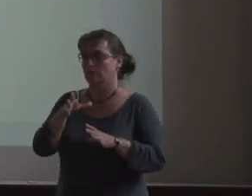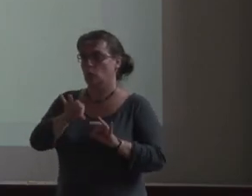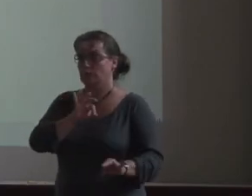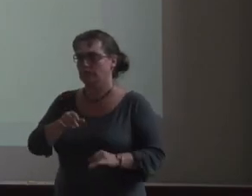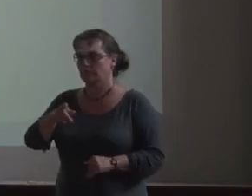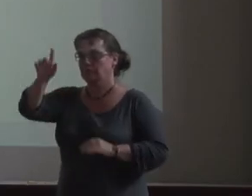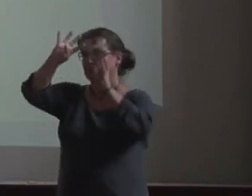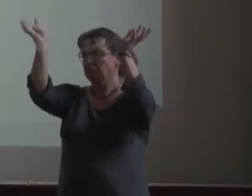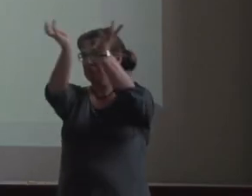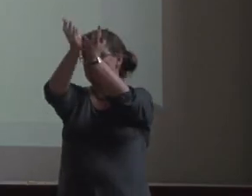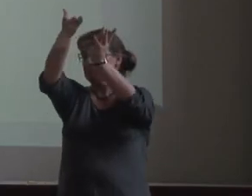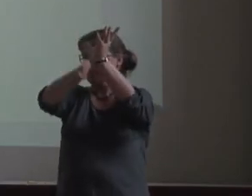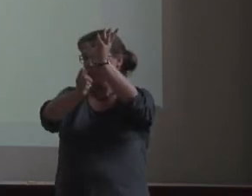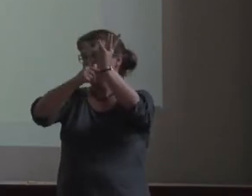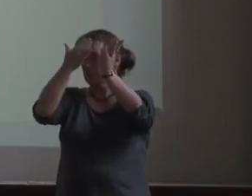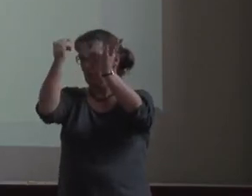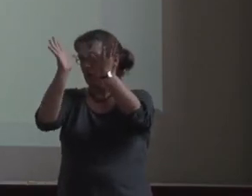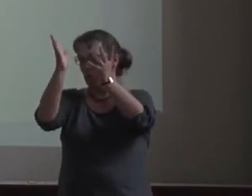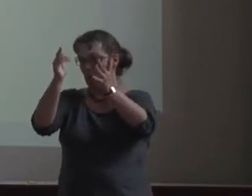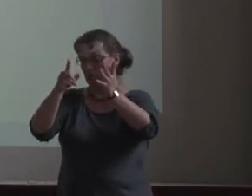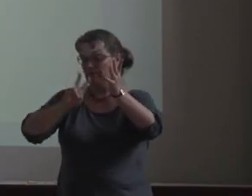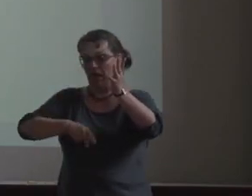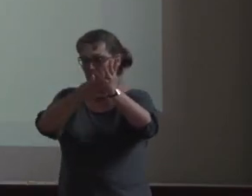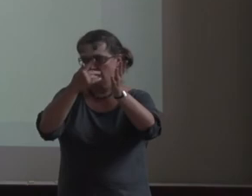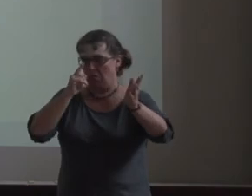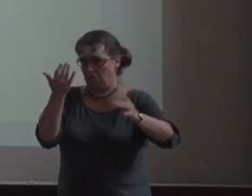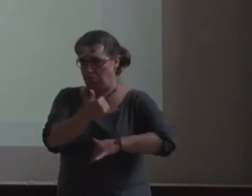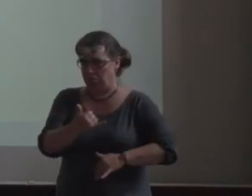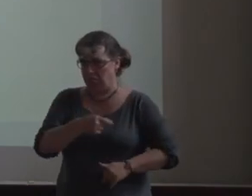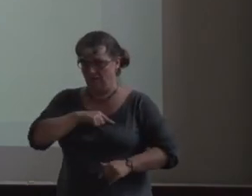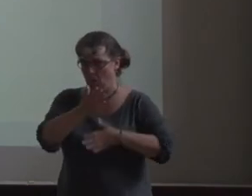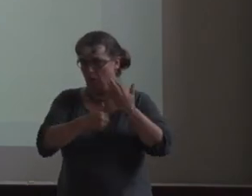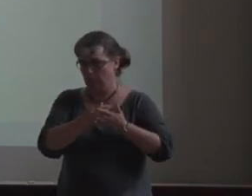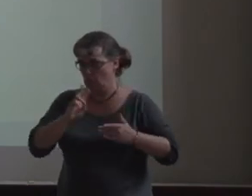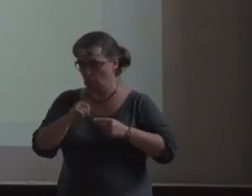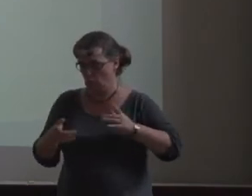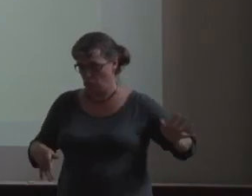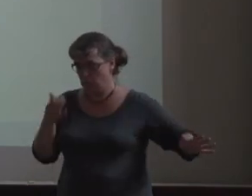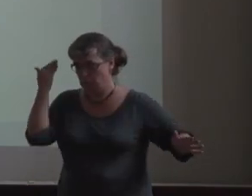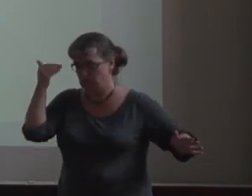prise. On travaille activement à les remplacer par n'importe quoi d'autre.